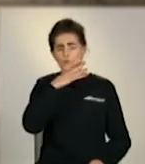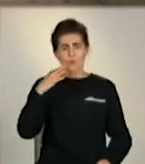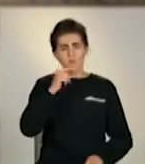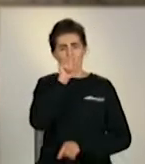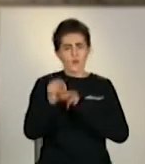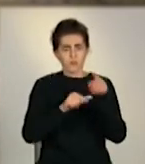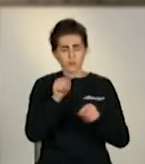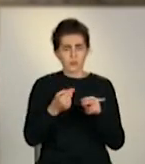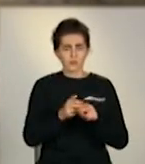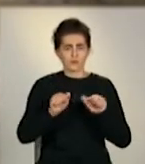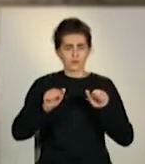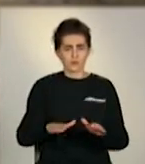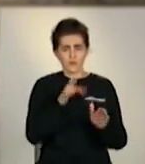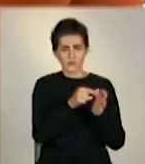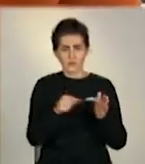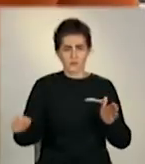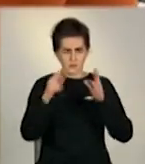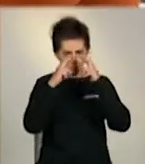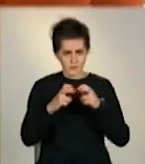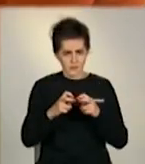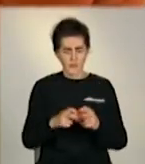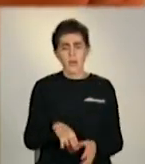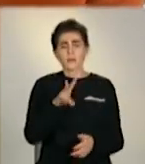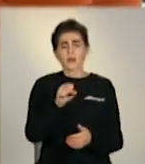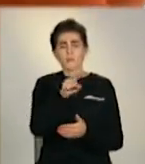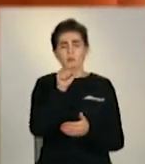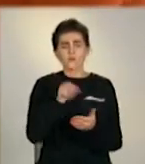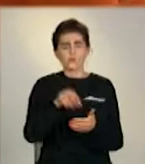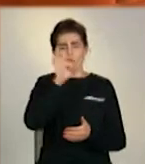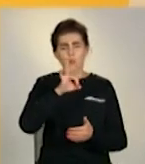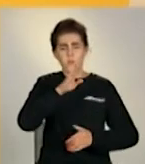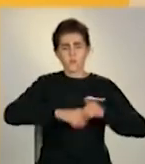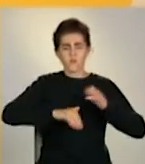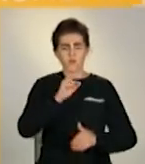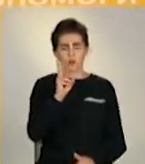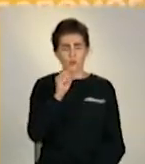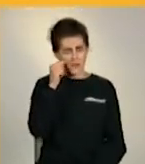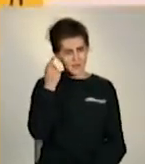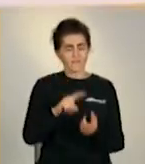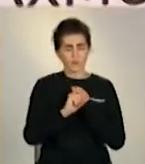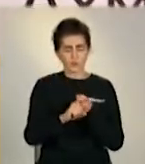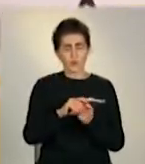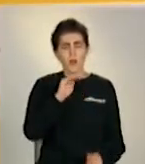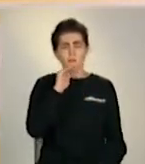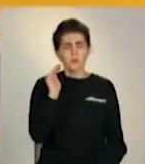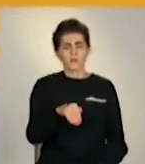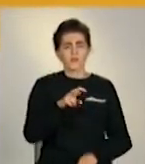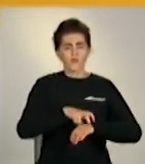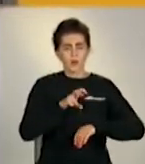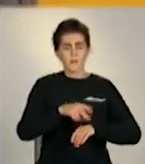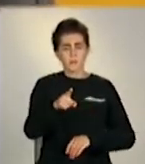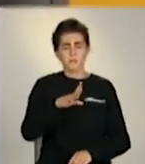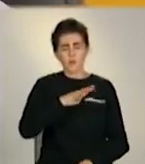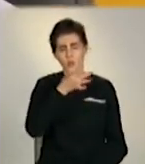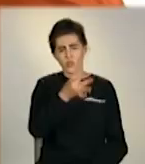запитань, які вирішуються в ході досліджень. На питання щодо профілактики коронавірусу інфекціоніст Володимир Курпіта відповідав під